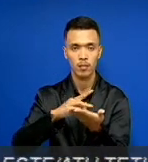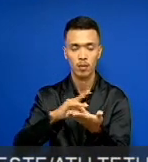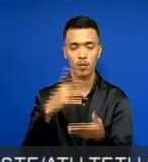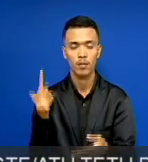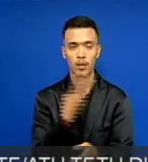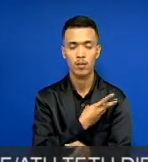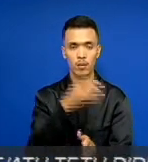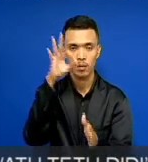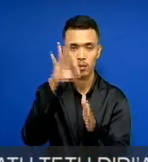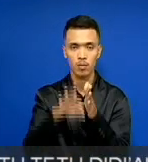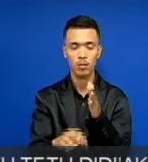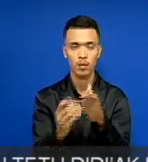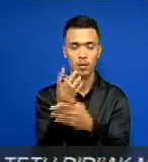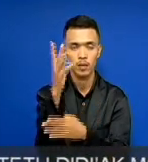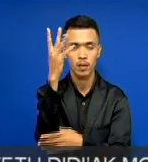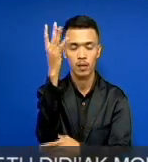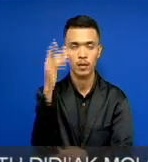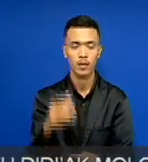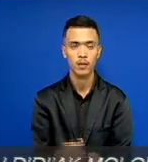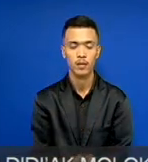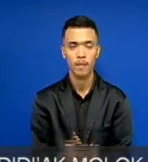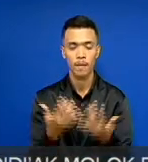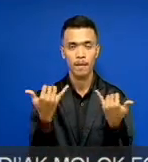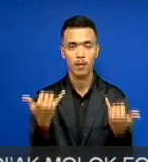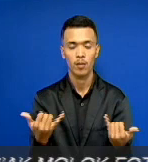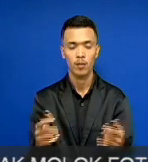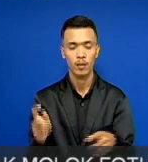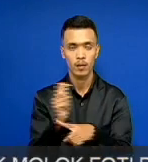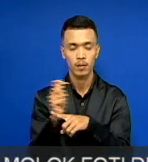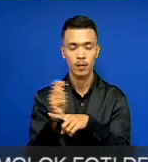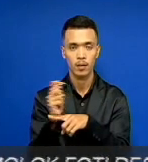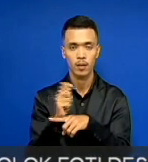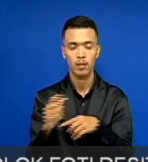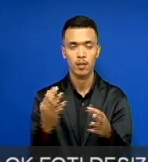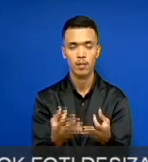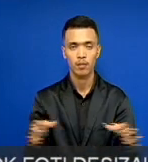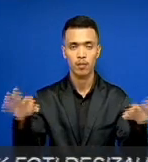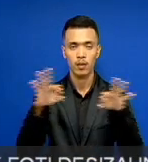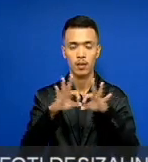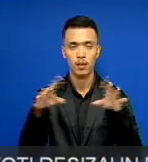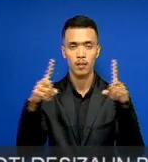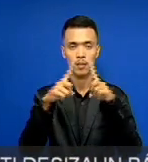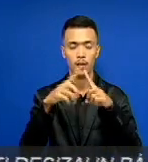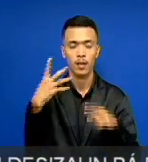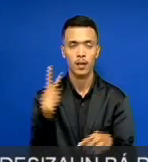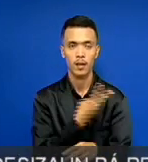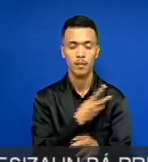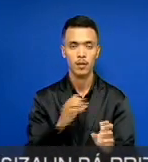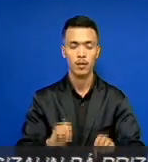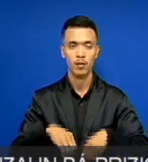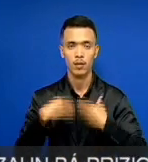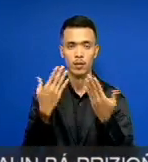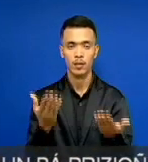ba itenia aihoris ba horticultura nian. Hoy en esa práctica de ne, hanesan importante tebes ba Miami, hoy se a tu aplica